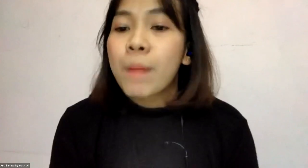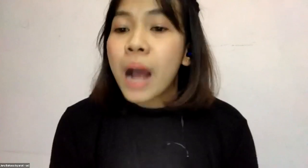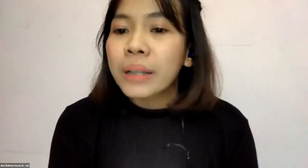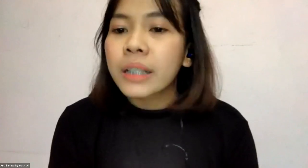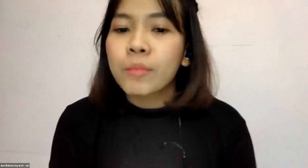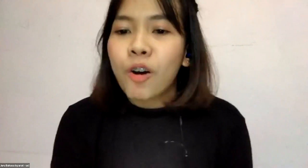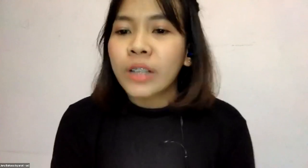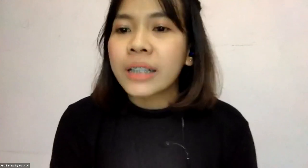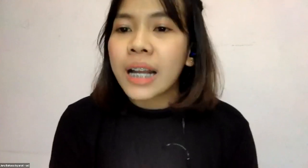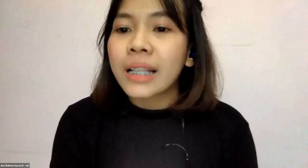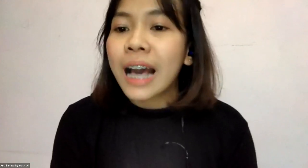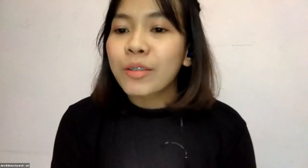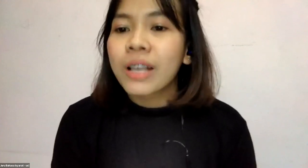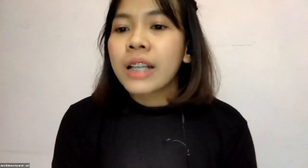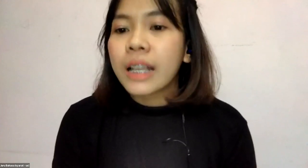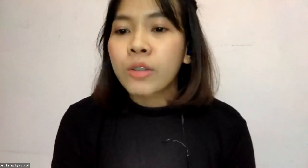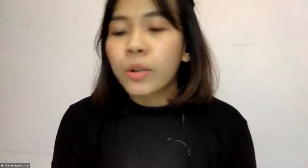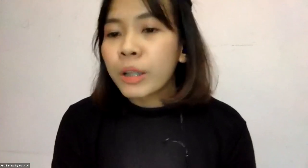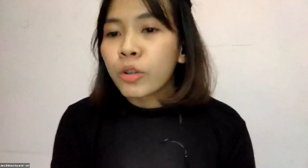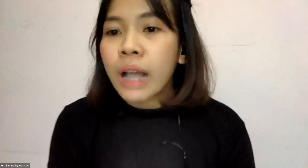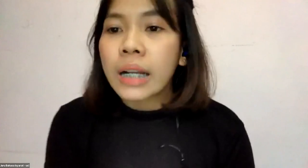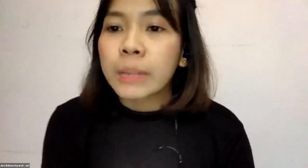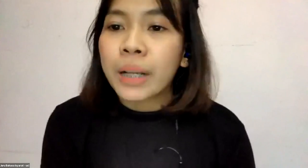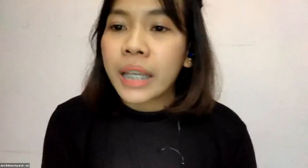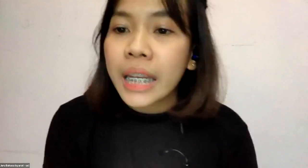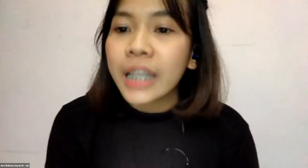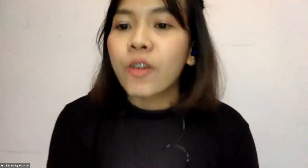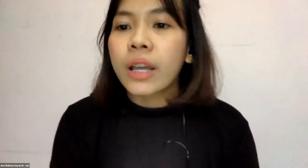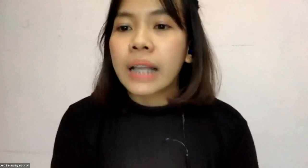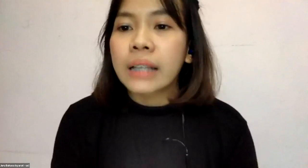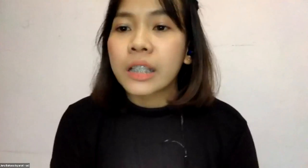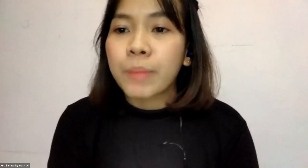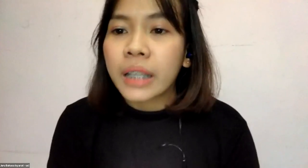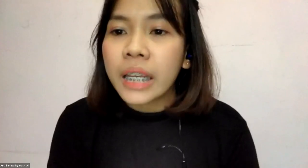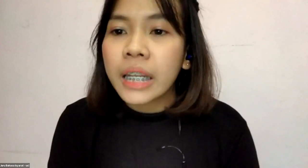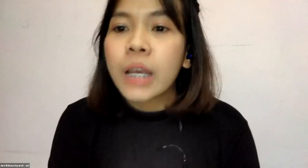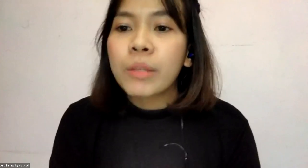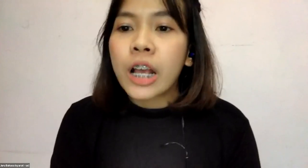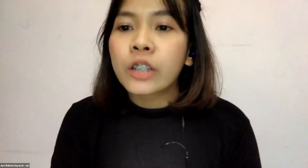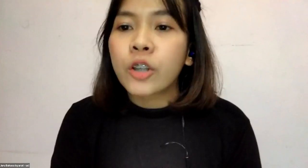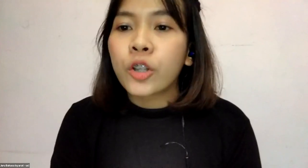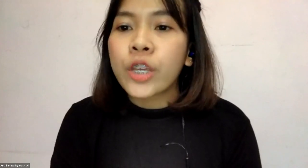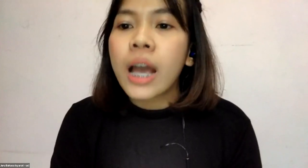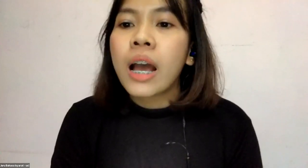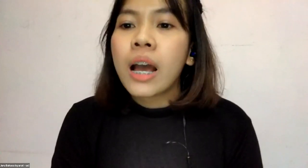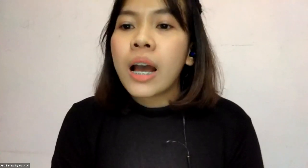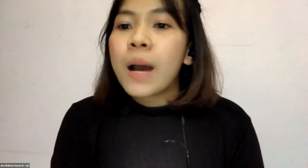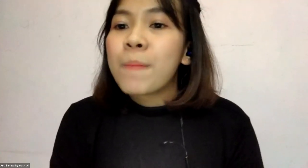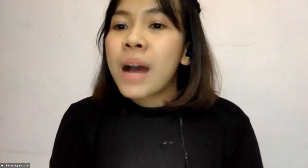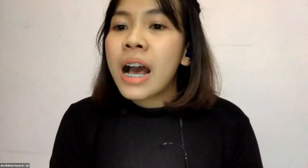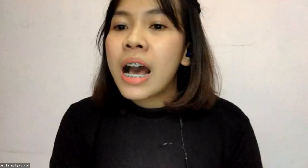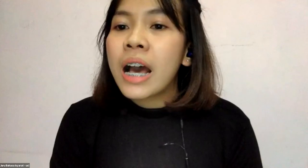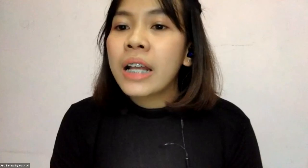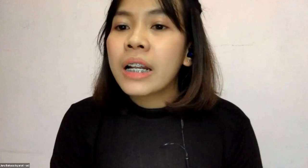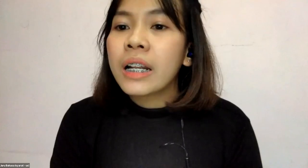pemahaman Mengapa sih sebuah kota isyarat harus Jester atau bentuk tangannya seperti ini orientasinya seperti ini saya contohnya